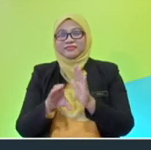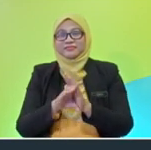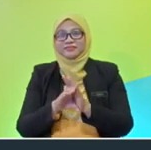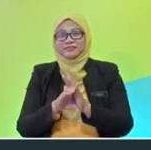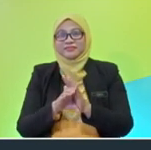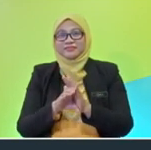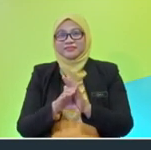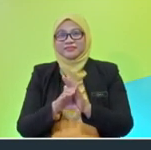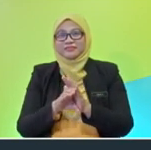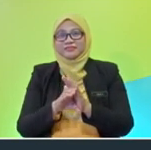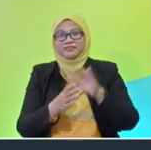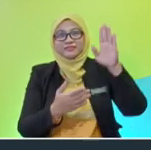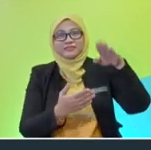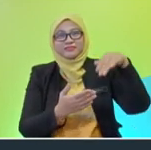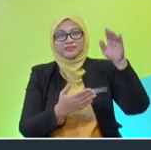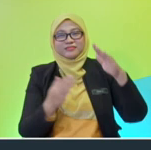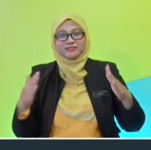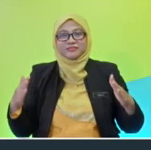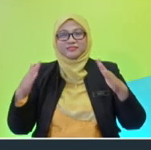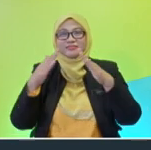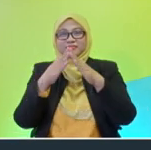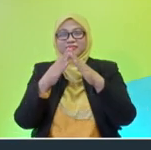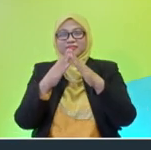pada dinding candi Borobudur